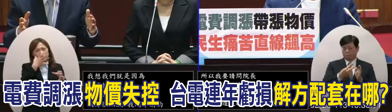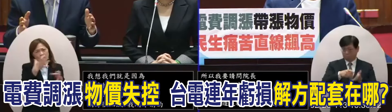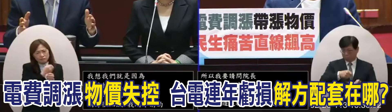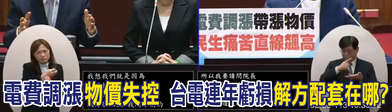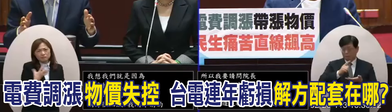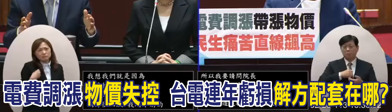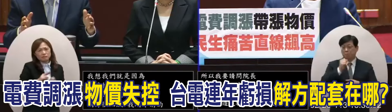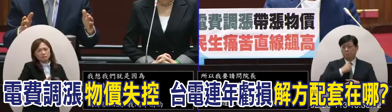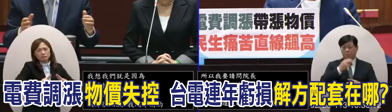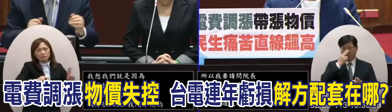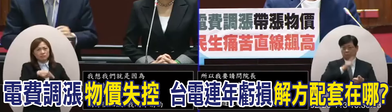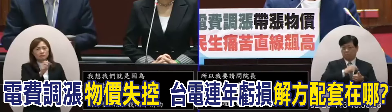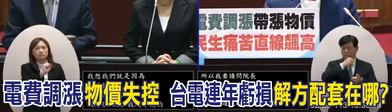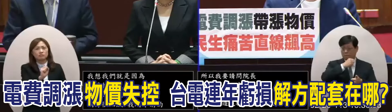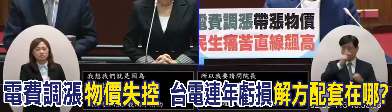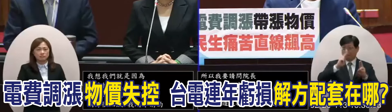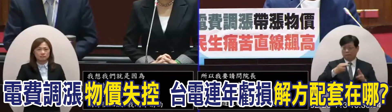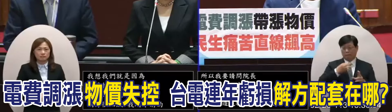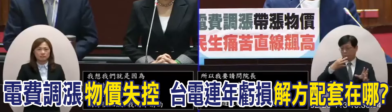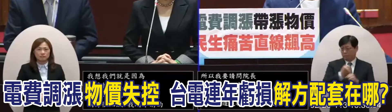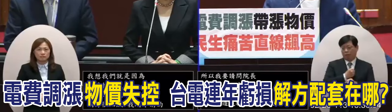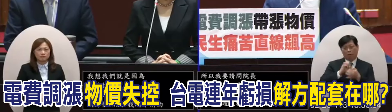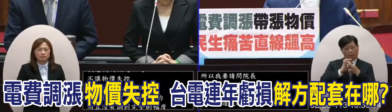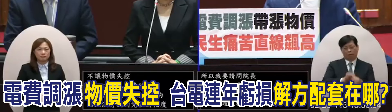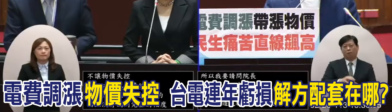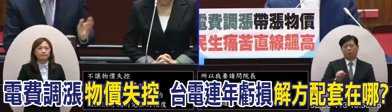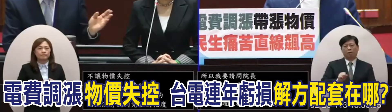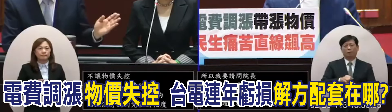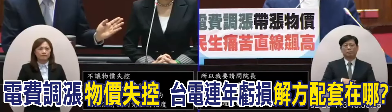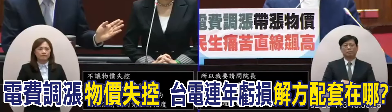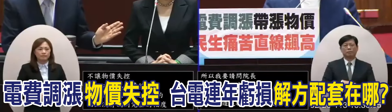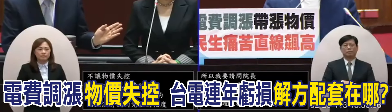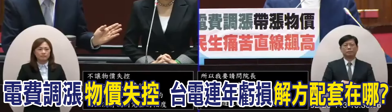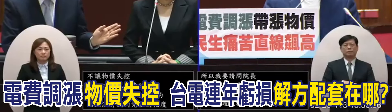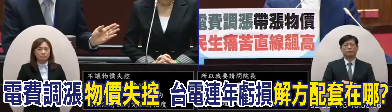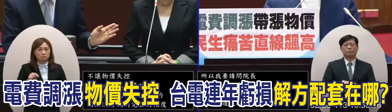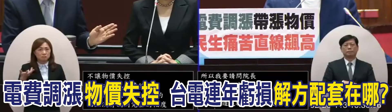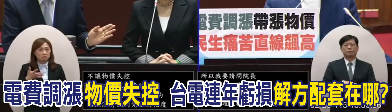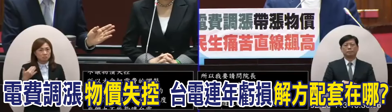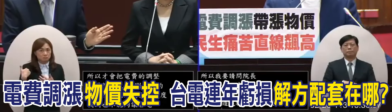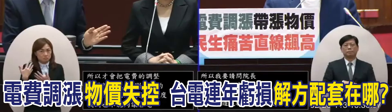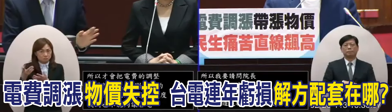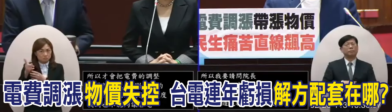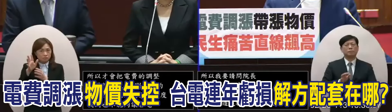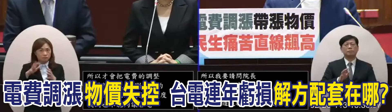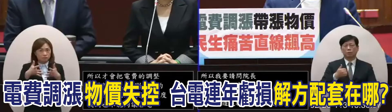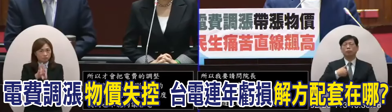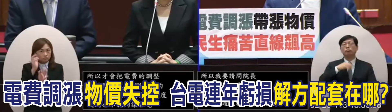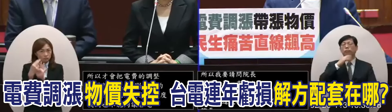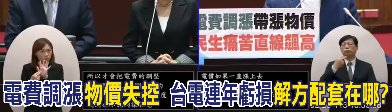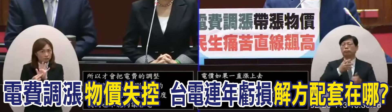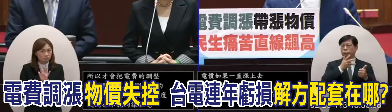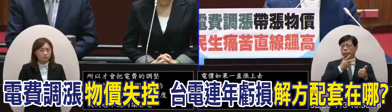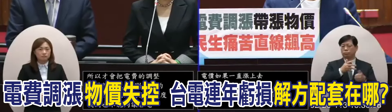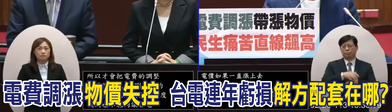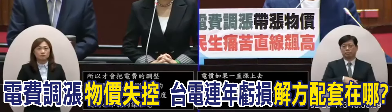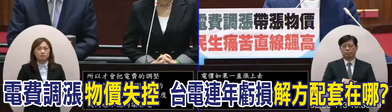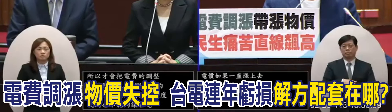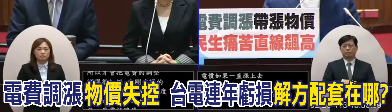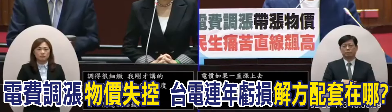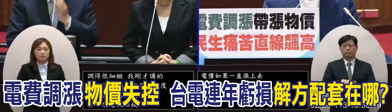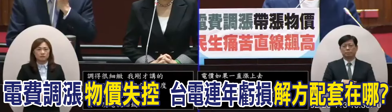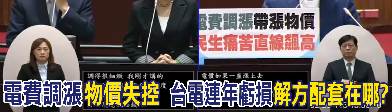个重点，不能让台电持续的亏损啊。 对，那这个部分我是不是请部长可以？ 没有，我再继续问下去